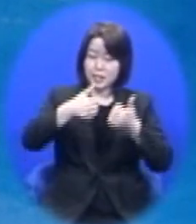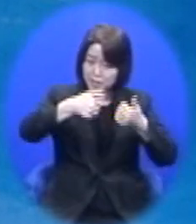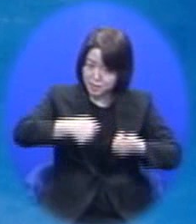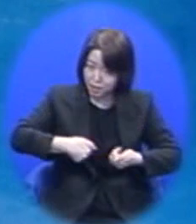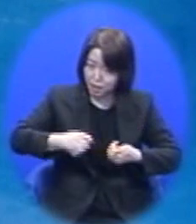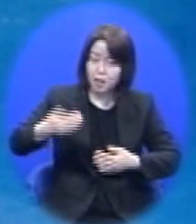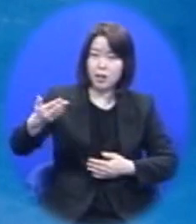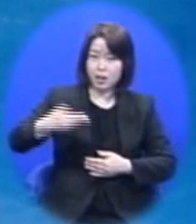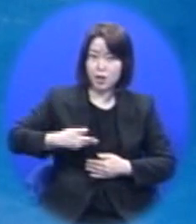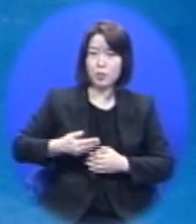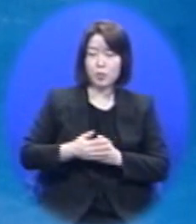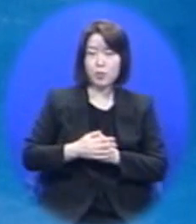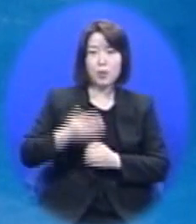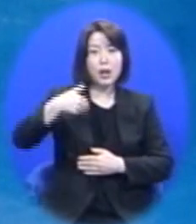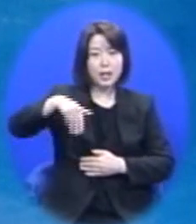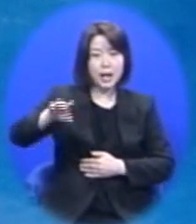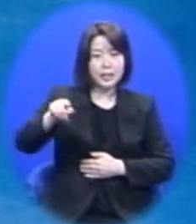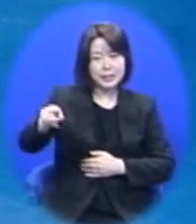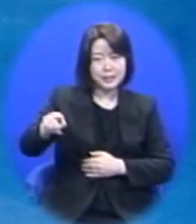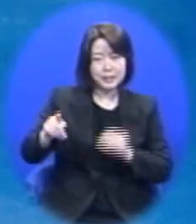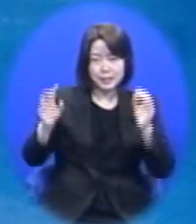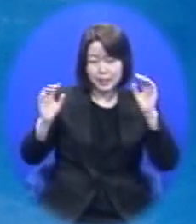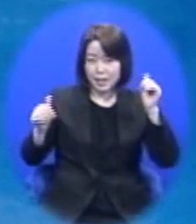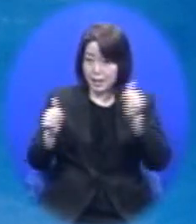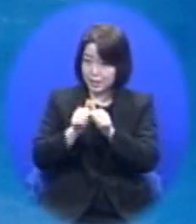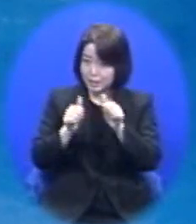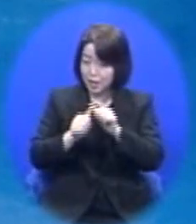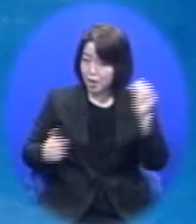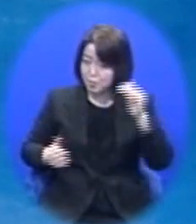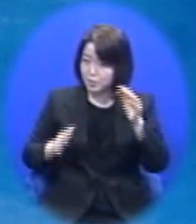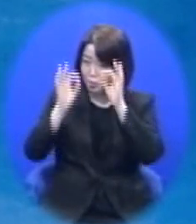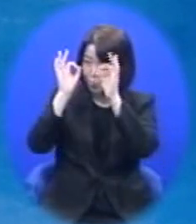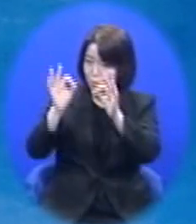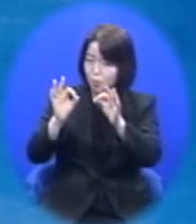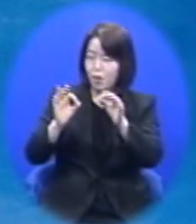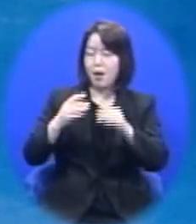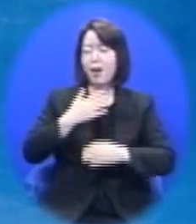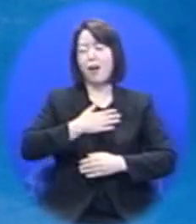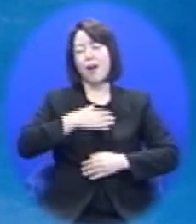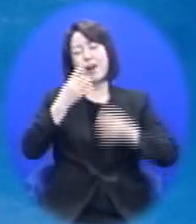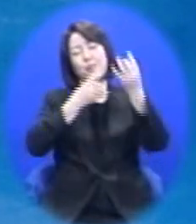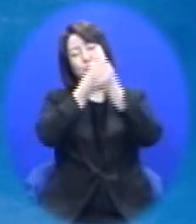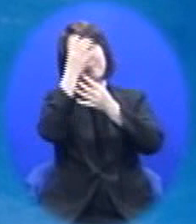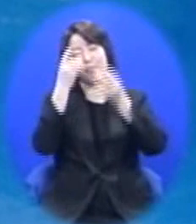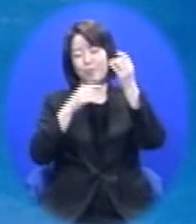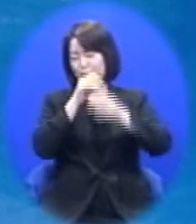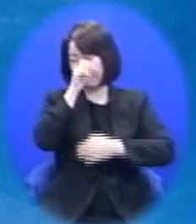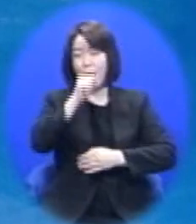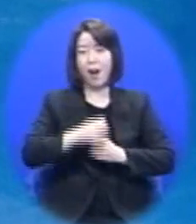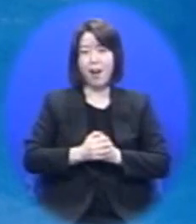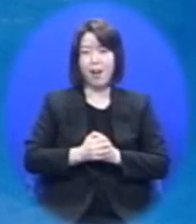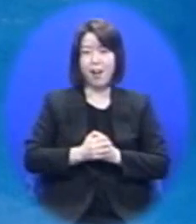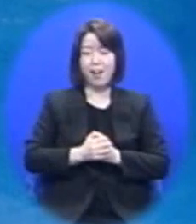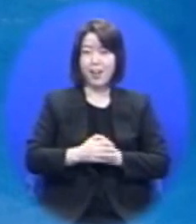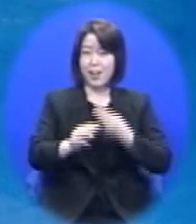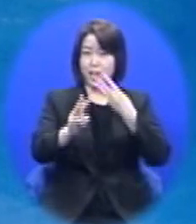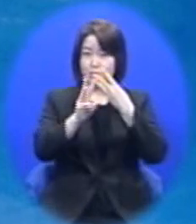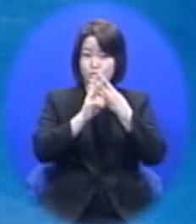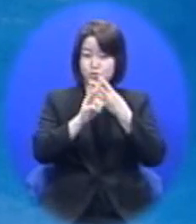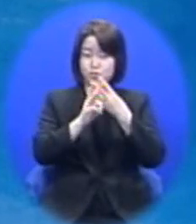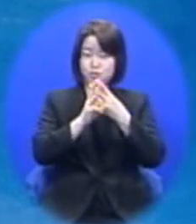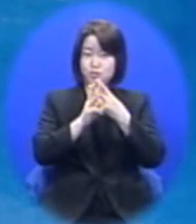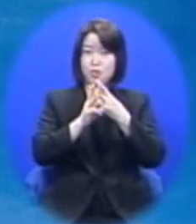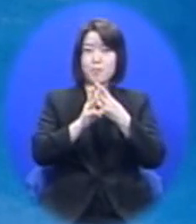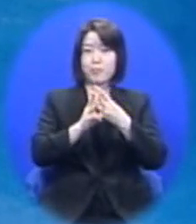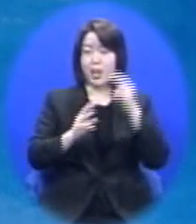인사를 하고 그리고 가는 그 아이를 보고 황홀했어요. 세상에, 중3 아이한테